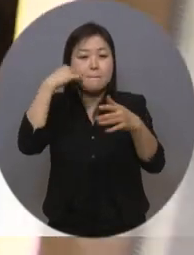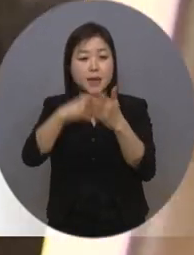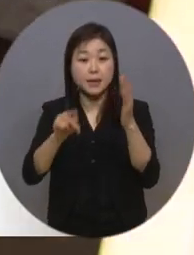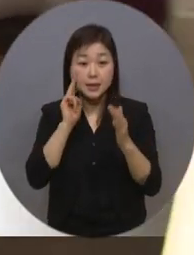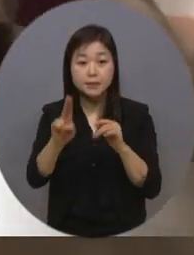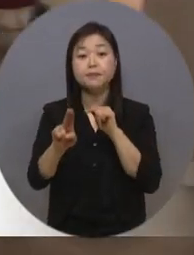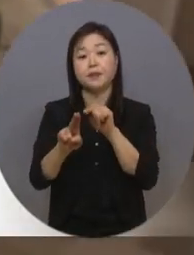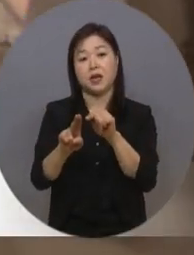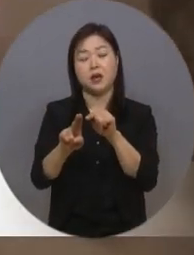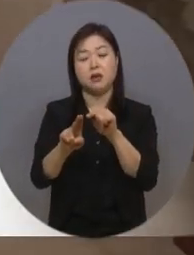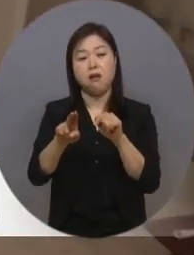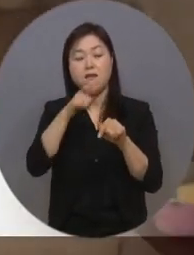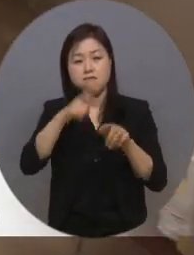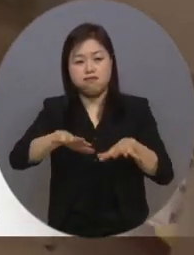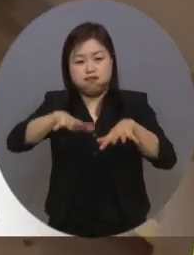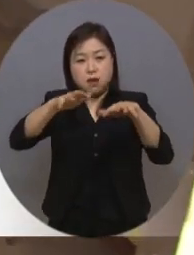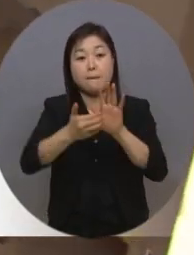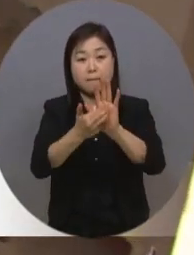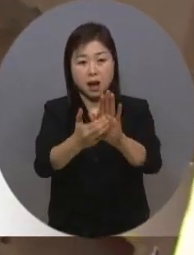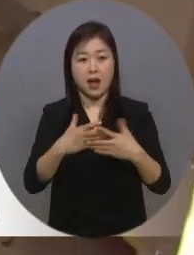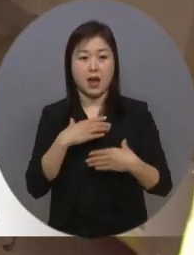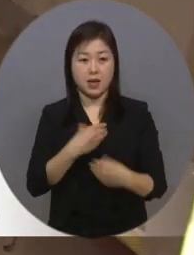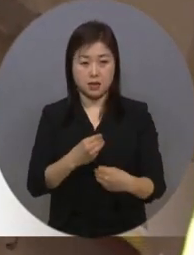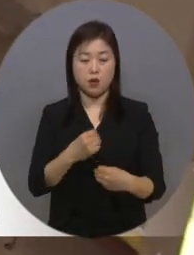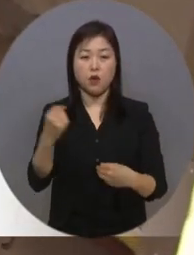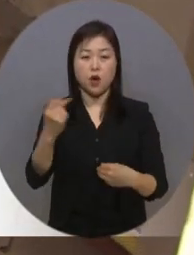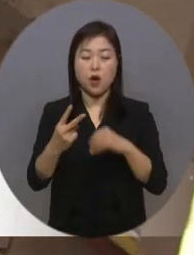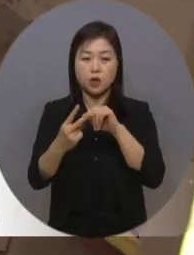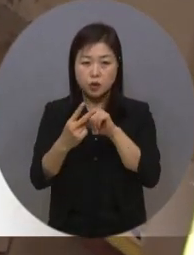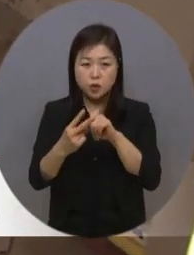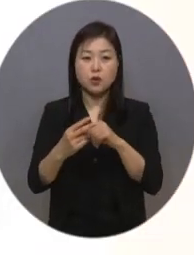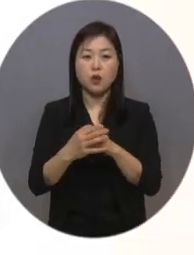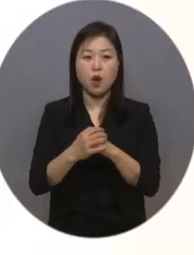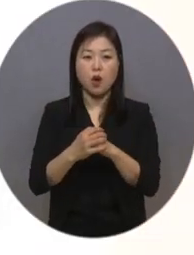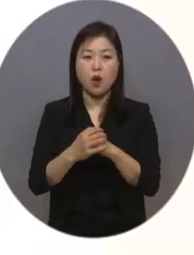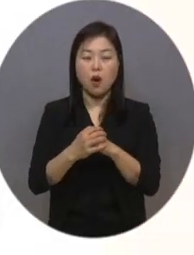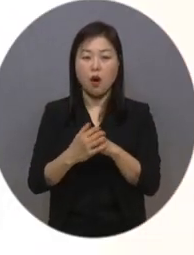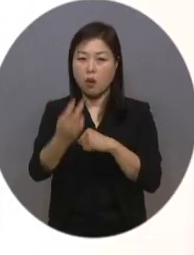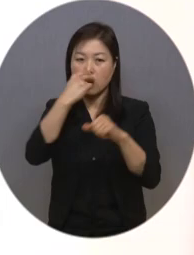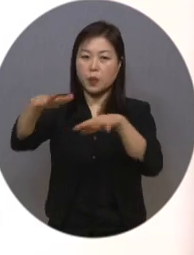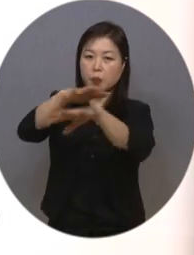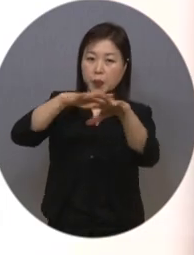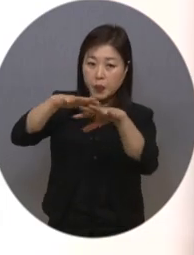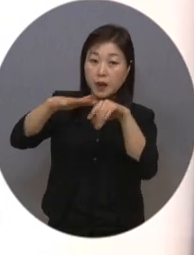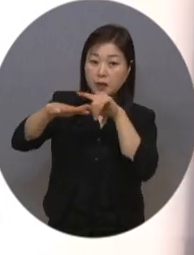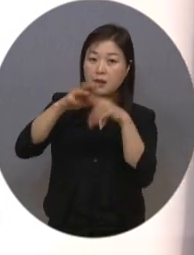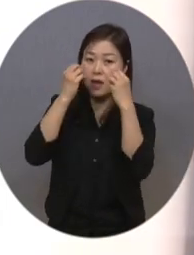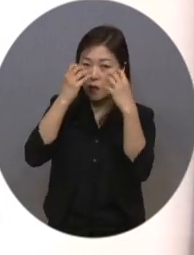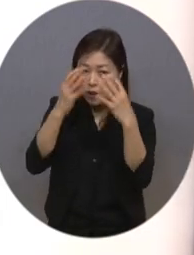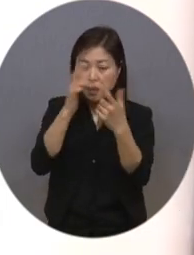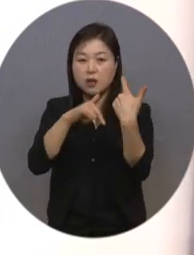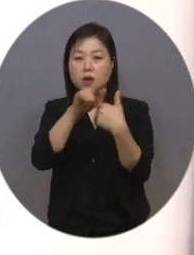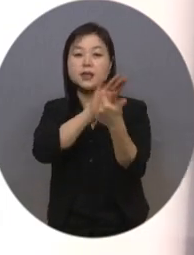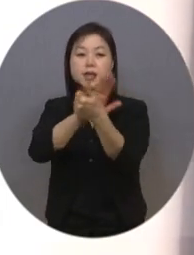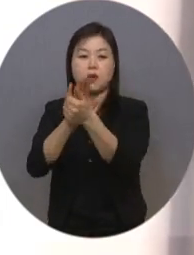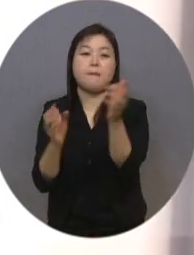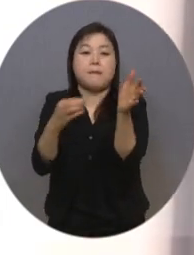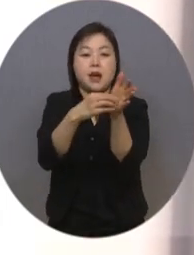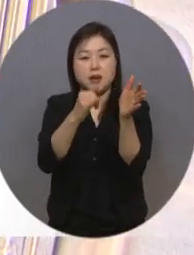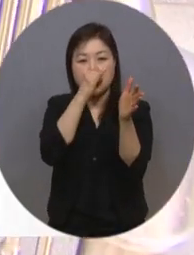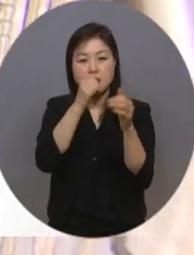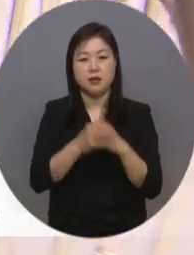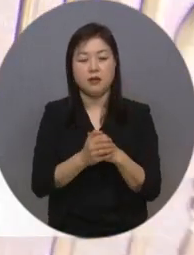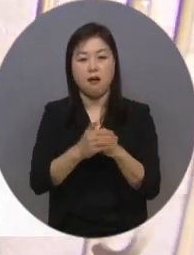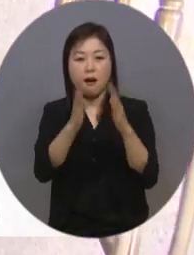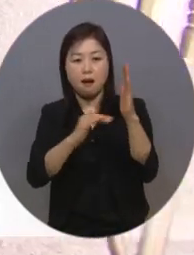고려해 침수 예방 안전 및 환기 시설을 신규 항목으로 추가했습니다. 아울러 지난해까지